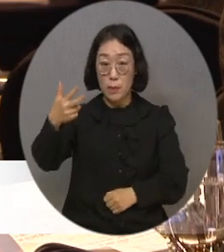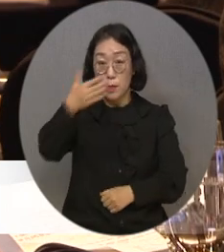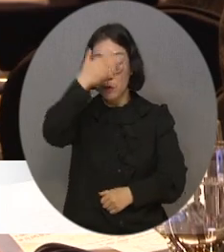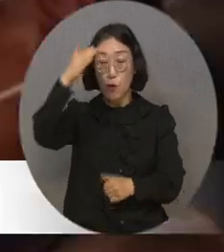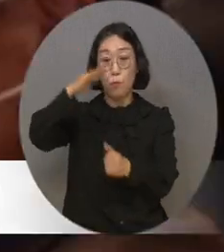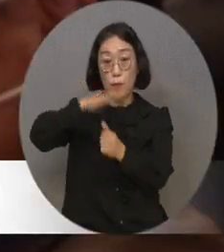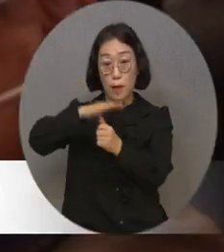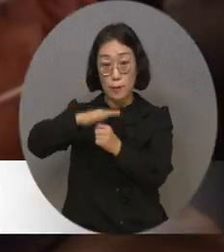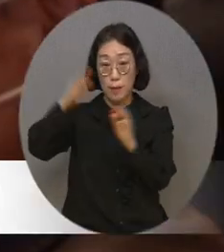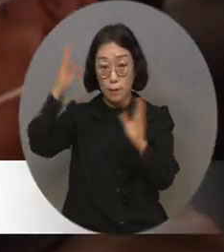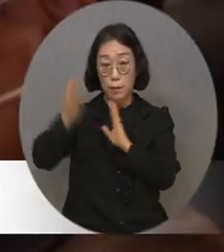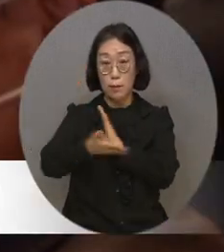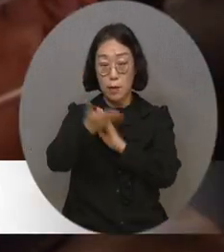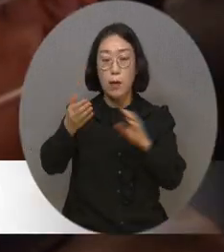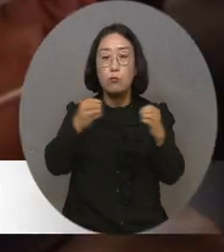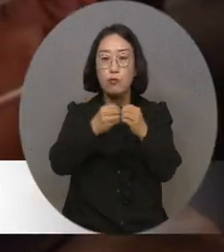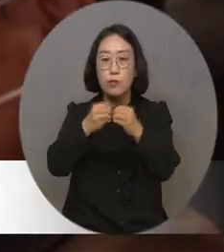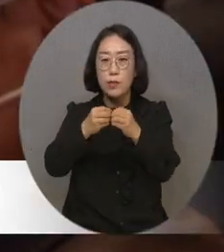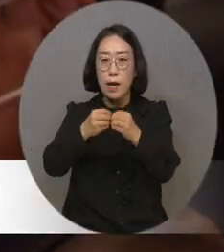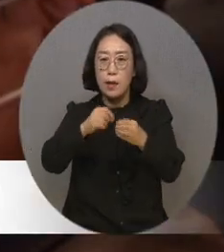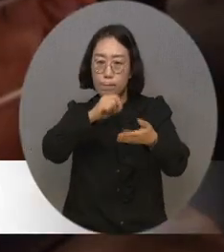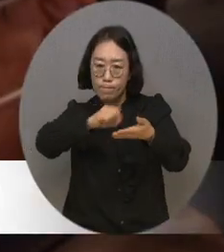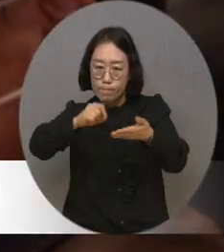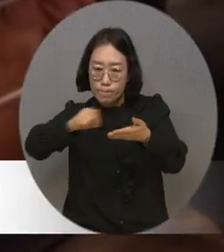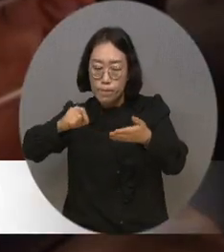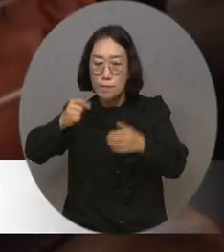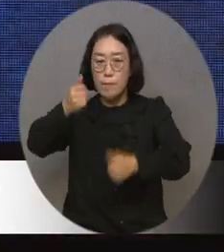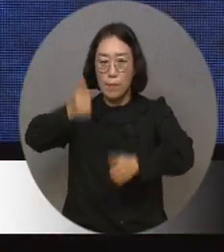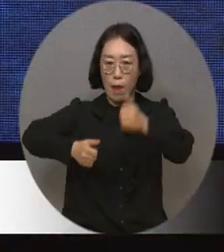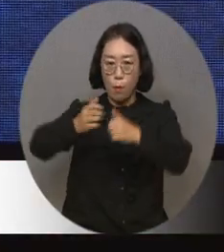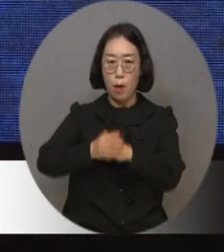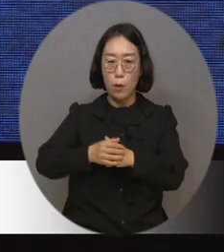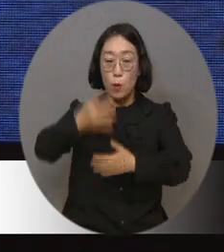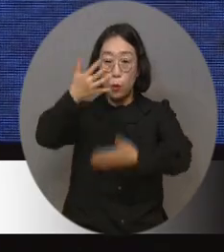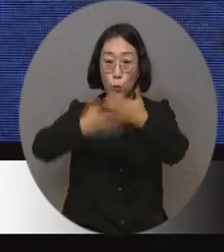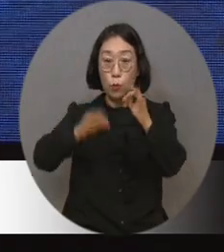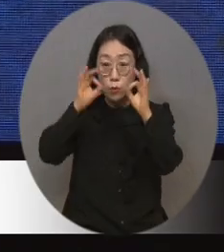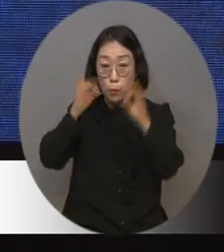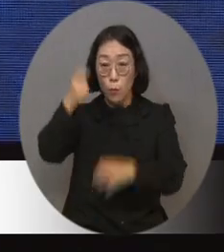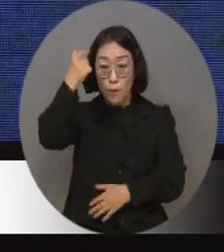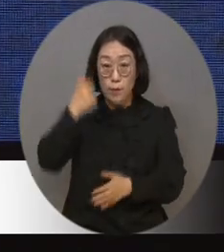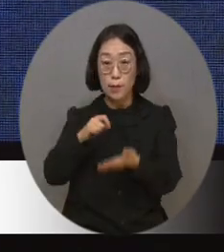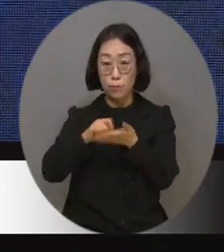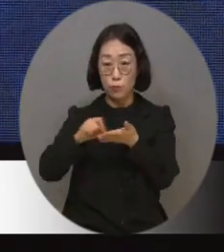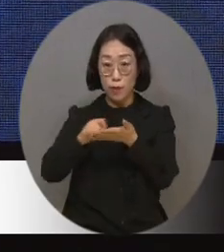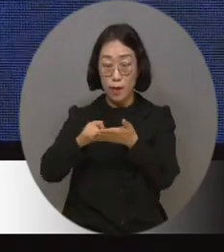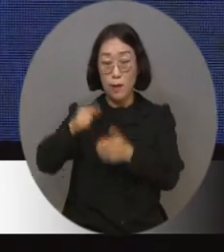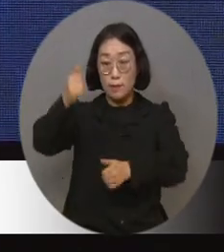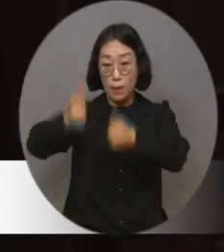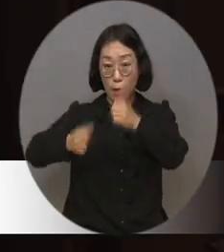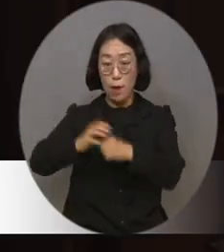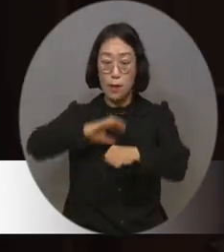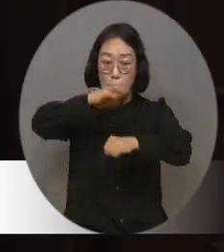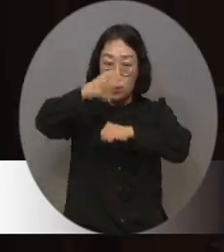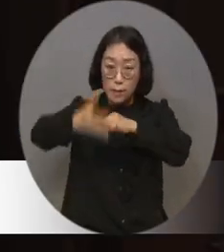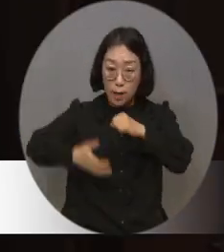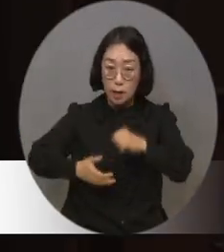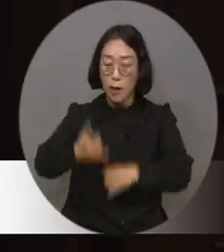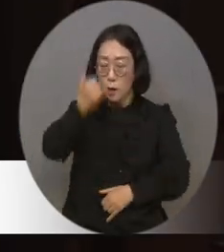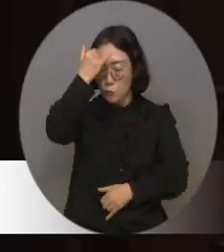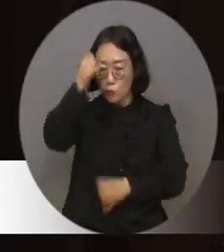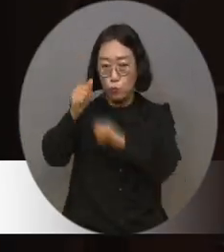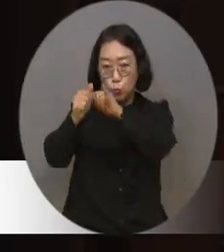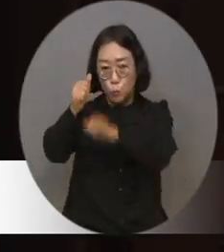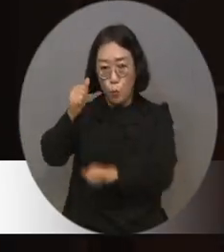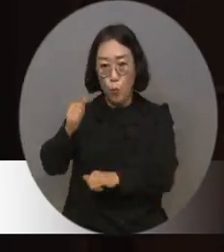청소년을 대상으로 글짓기 대회 및 충유의 동영상 시청 소감문 대회를 열어 세계 곳곳에 충유의 사상을